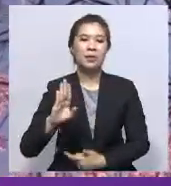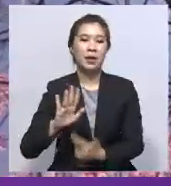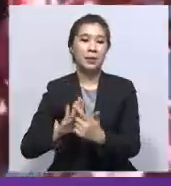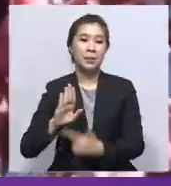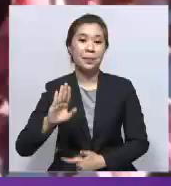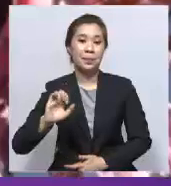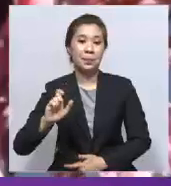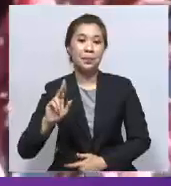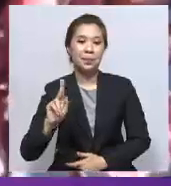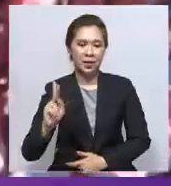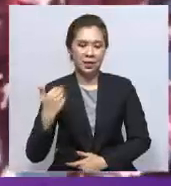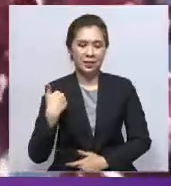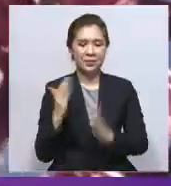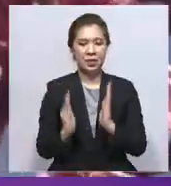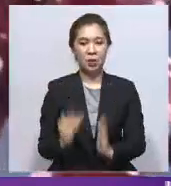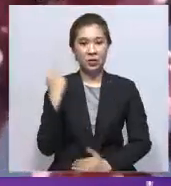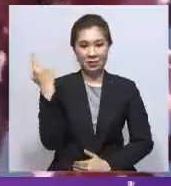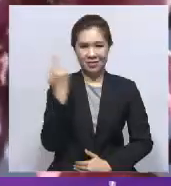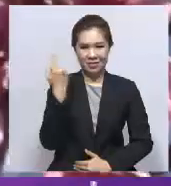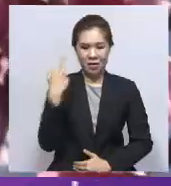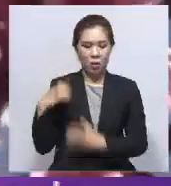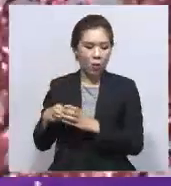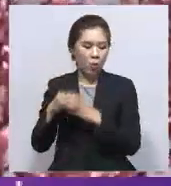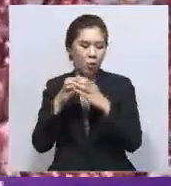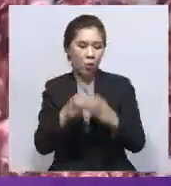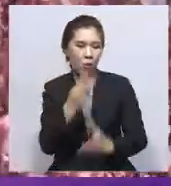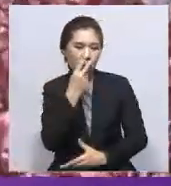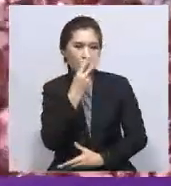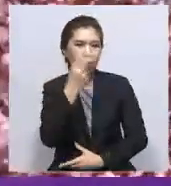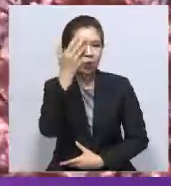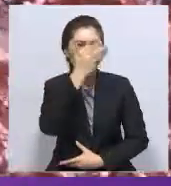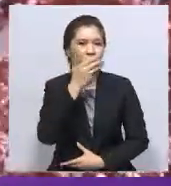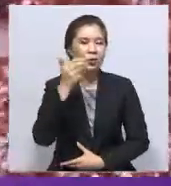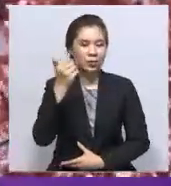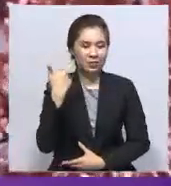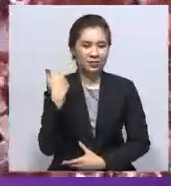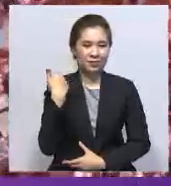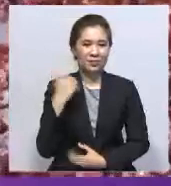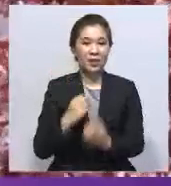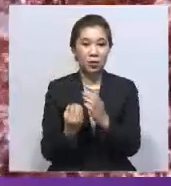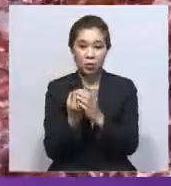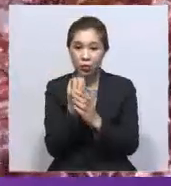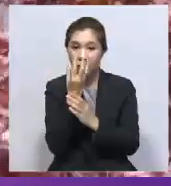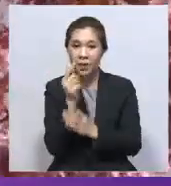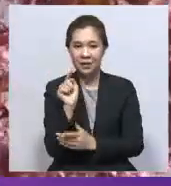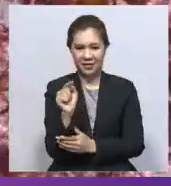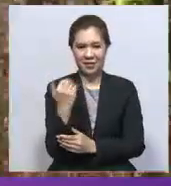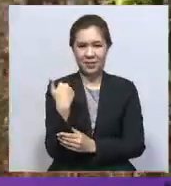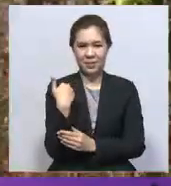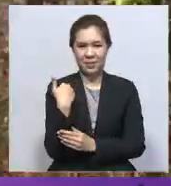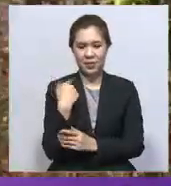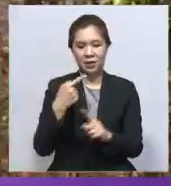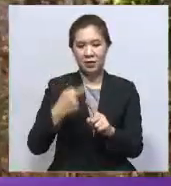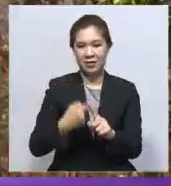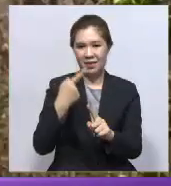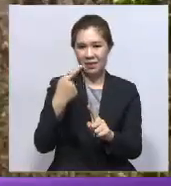ตอนนี้ก็มีนักท่องเที่ยวขึ้นไปเยี่ยมชมความสวยงามอย่างต่อเนื่องโดยดอกนางพญาเสือโคร่งนะครับจะบานไปจนถึง